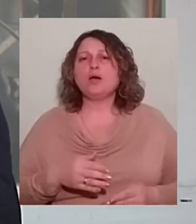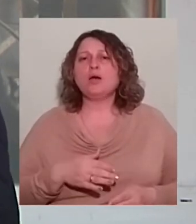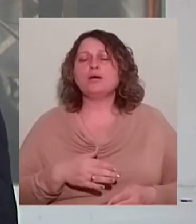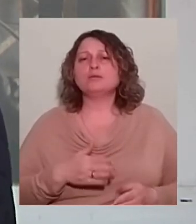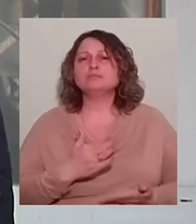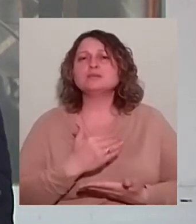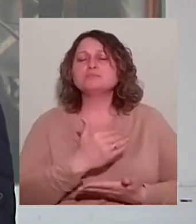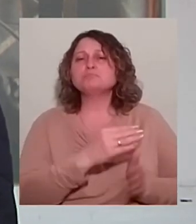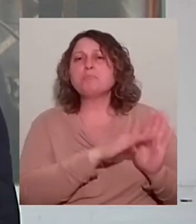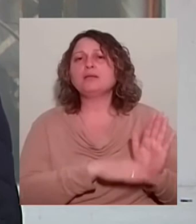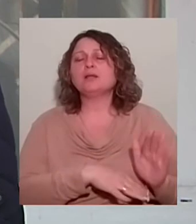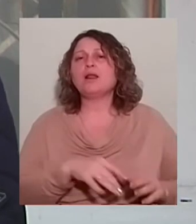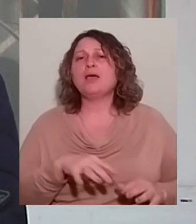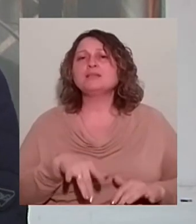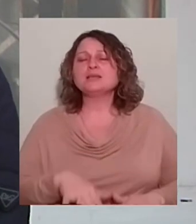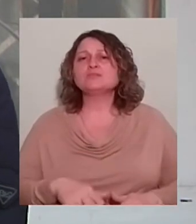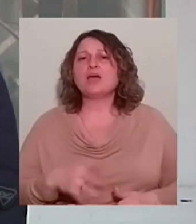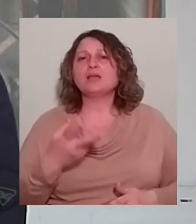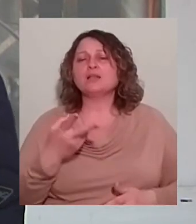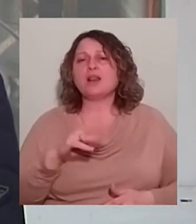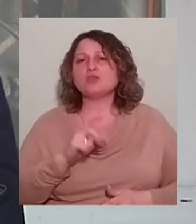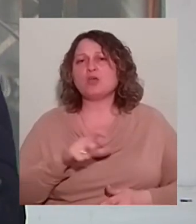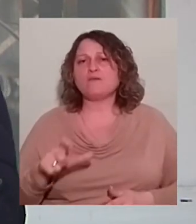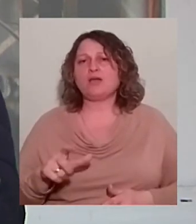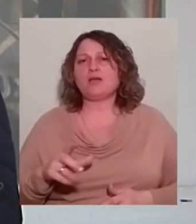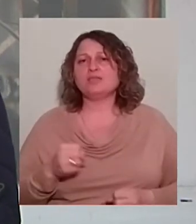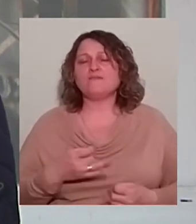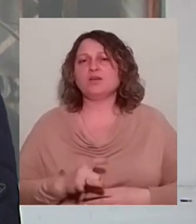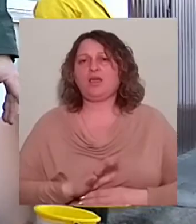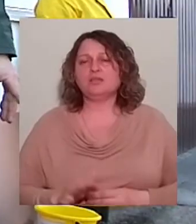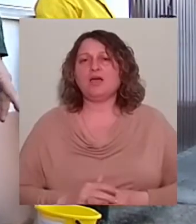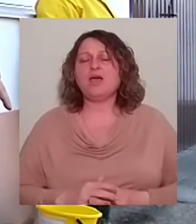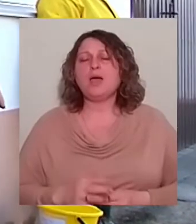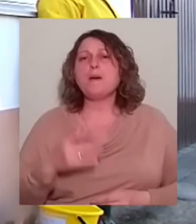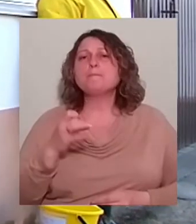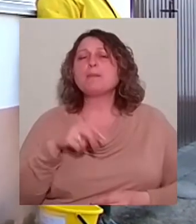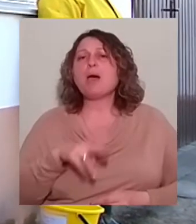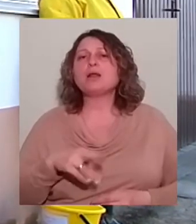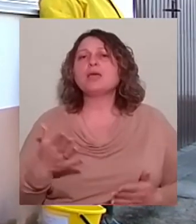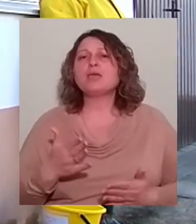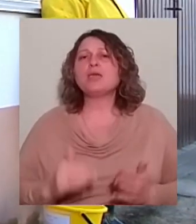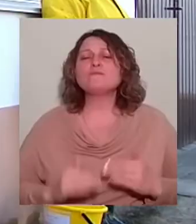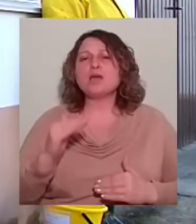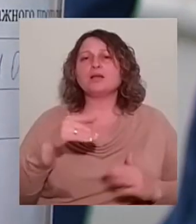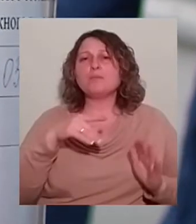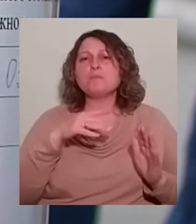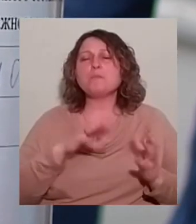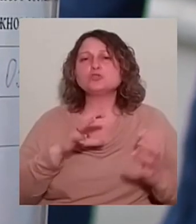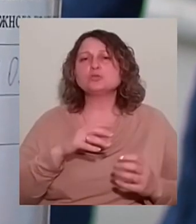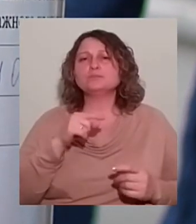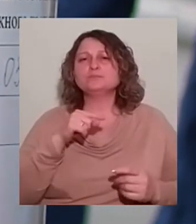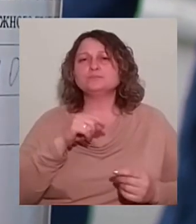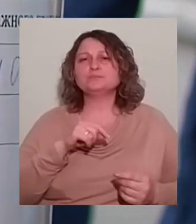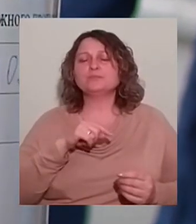патогенні для чоловіка. За словами Юрія Соловйова, препарати, якими обробляють поверхні машин, забезпечують знищення вірусів та